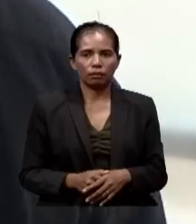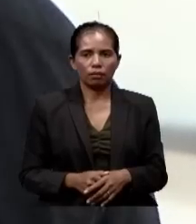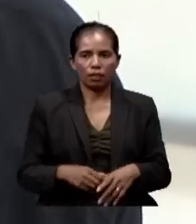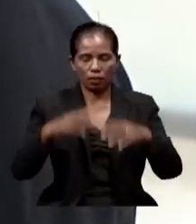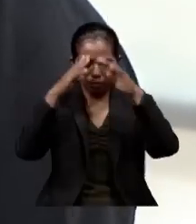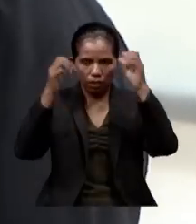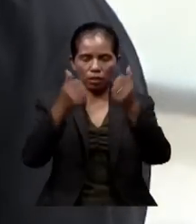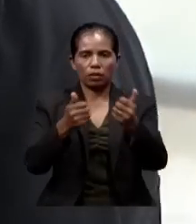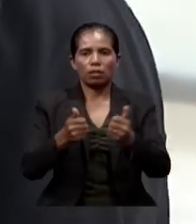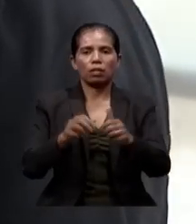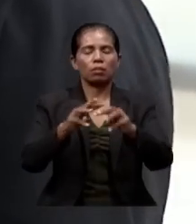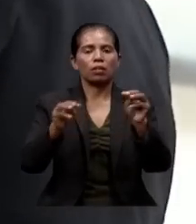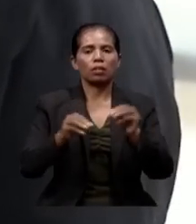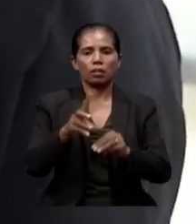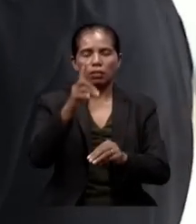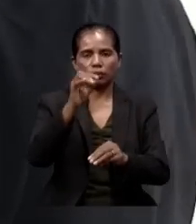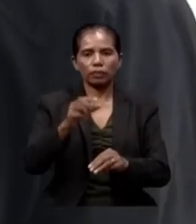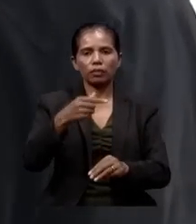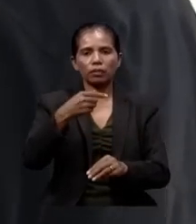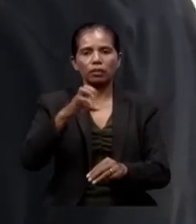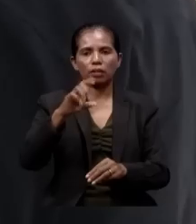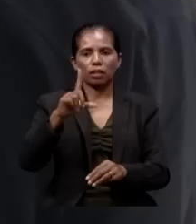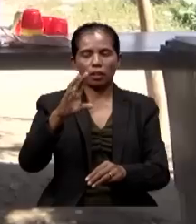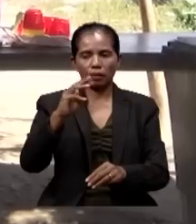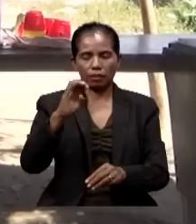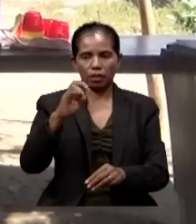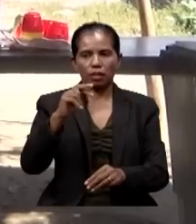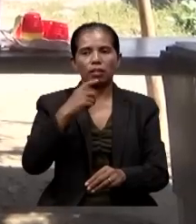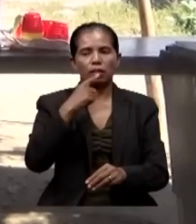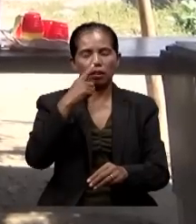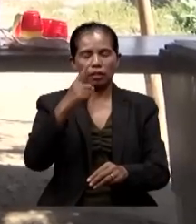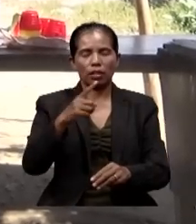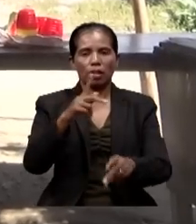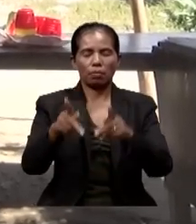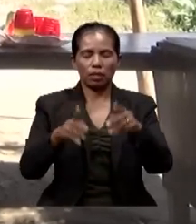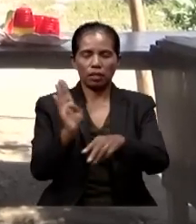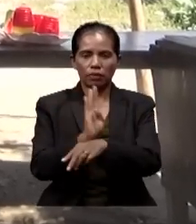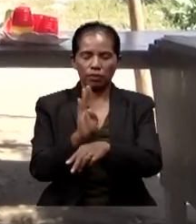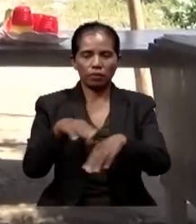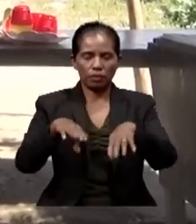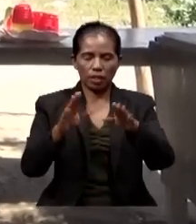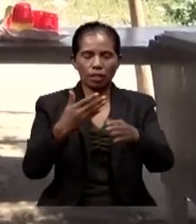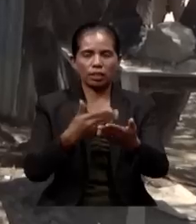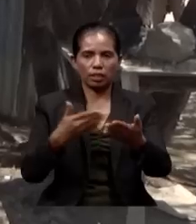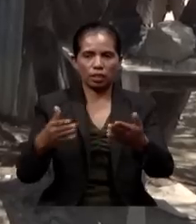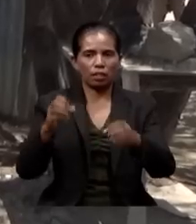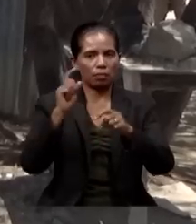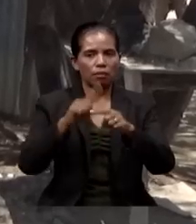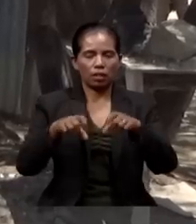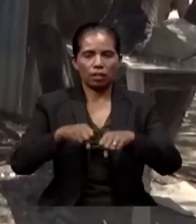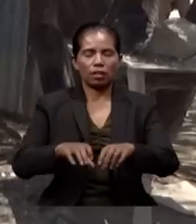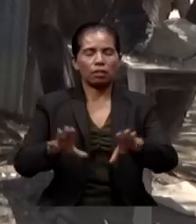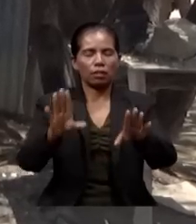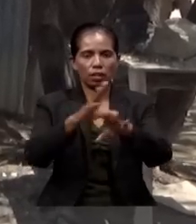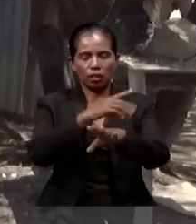Presidente Autoridade Munisipiu Dili, Guilhermina Saldanha Ribeiro Hateten, vendedore sira la bele hari baraka iha Tasi Ibun, tamba area